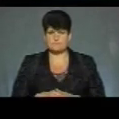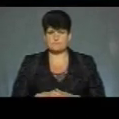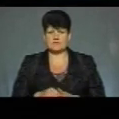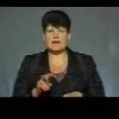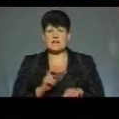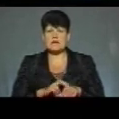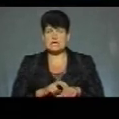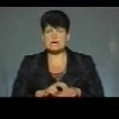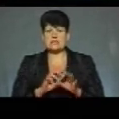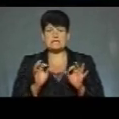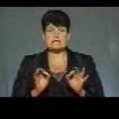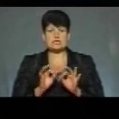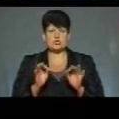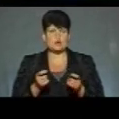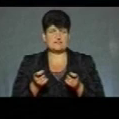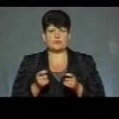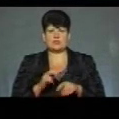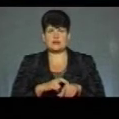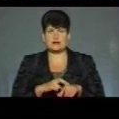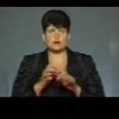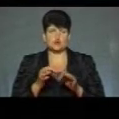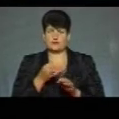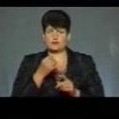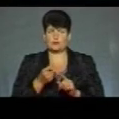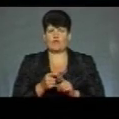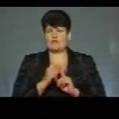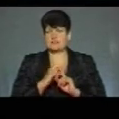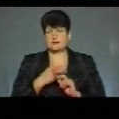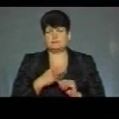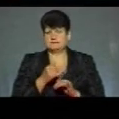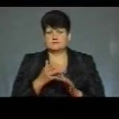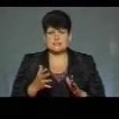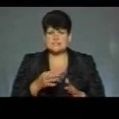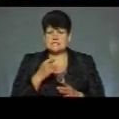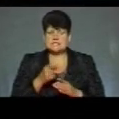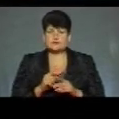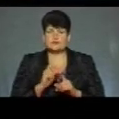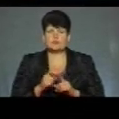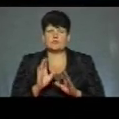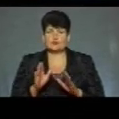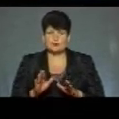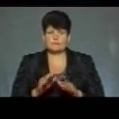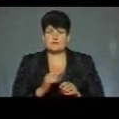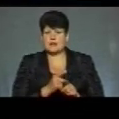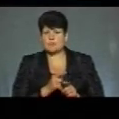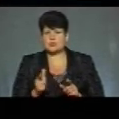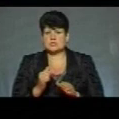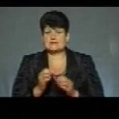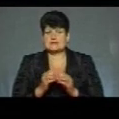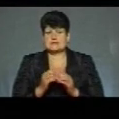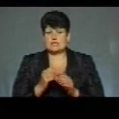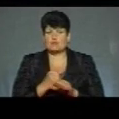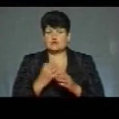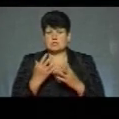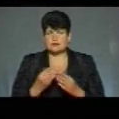Лікар, нічого, завідуючий лікар, не міг нам відповісти. Сказав, що відповідь буде дана на протязі 10 робочих днів. Двоє